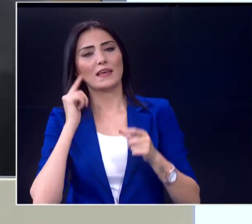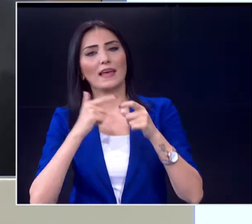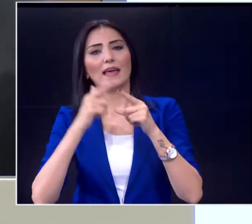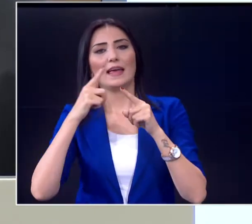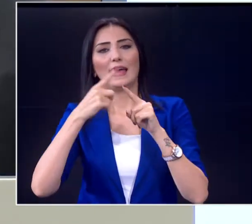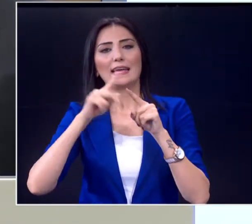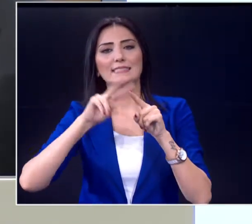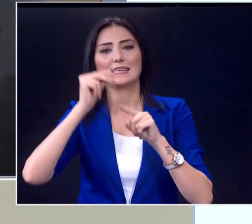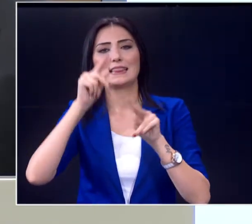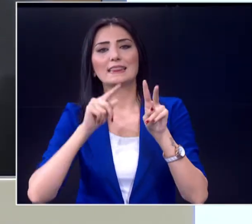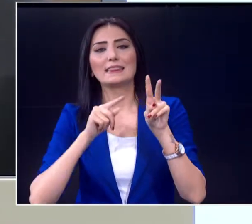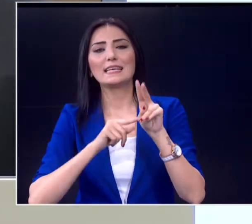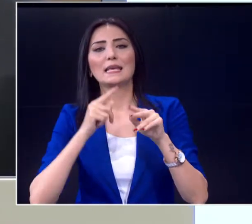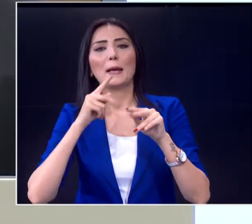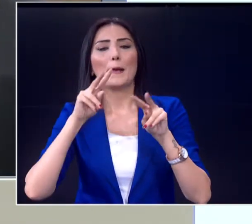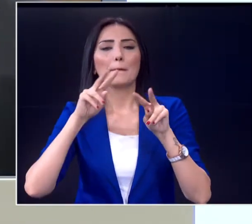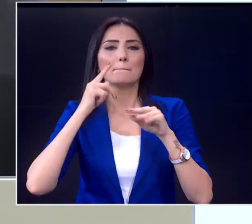Etnik milliyetçilik yok.